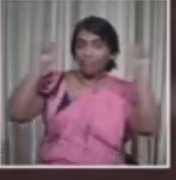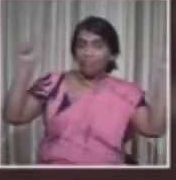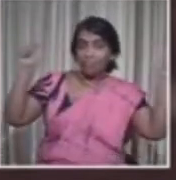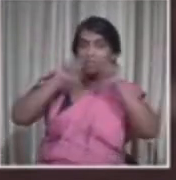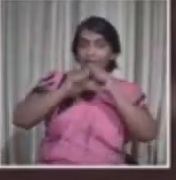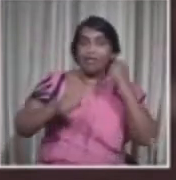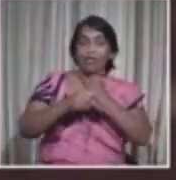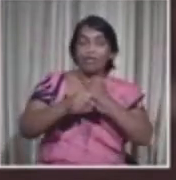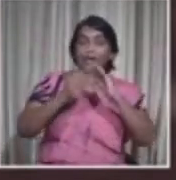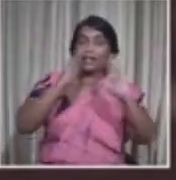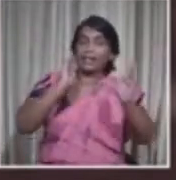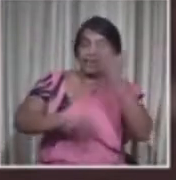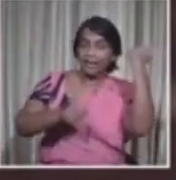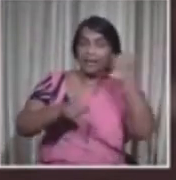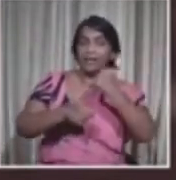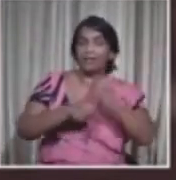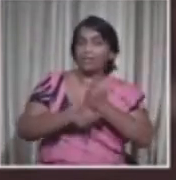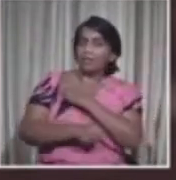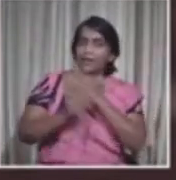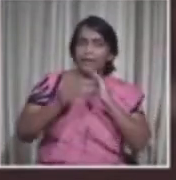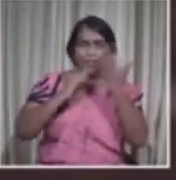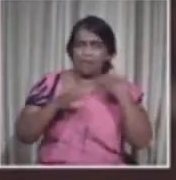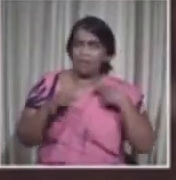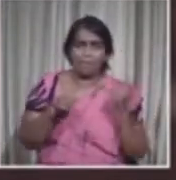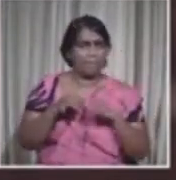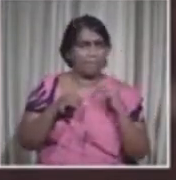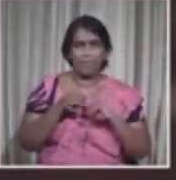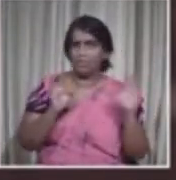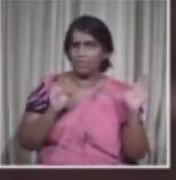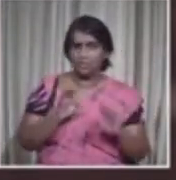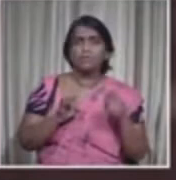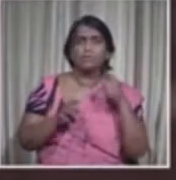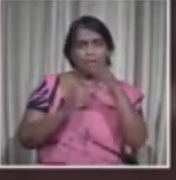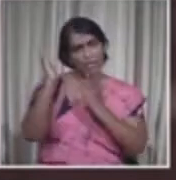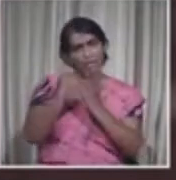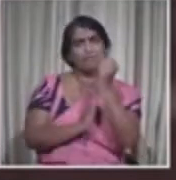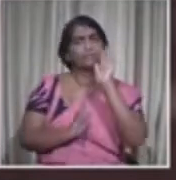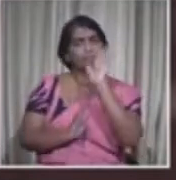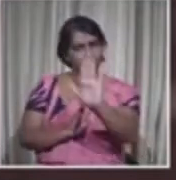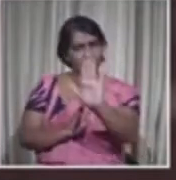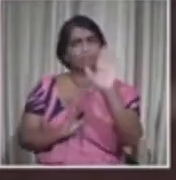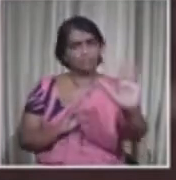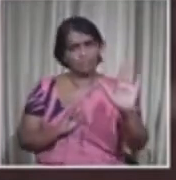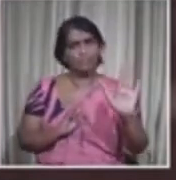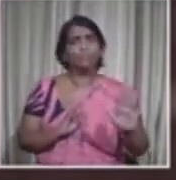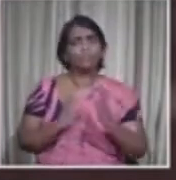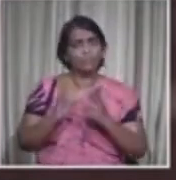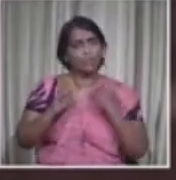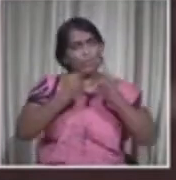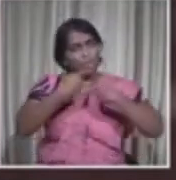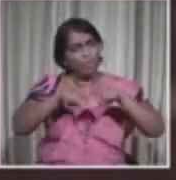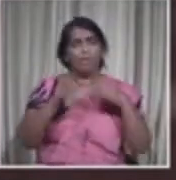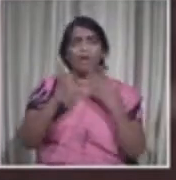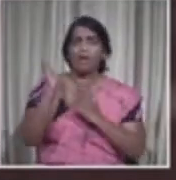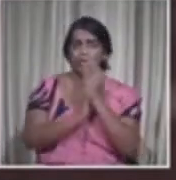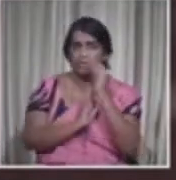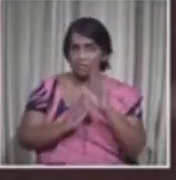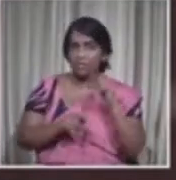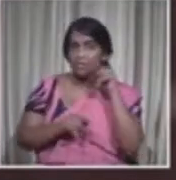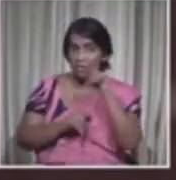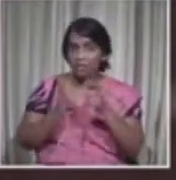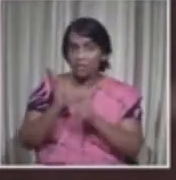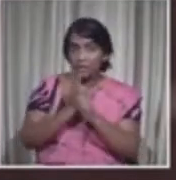ගෝටාවේ ගෝ හෝම් කියලා. අපිට ඒක ප්‍රශ්නයක් නැහැ. ඔබතුමාට ඒ අයිතිය තියෙනවා. ඒ අයිතිය කාටත් තියෙනවා. හැබැයි මේ